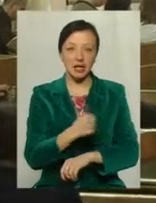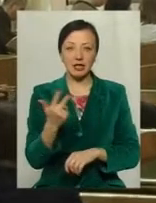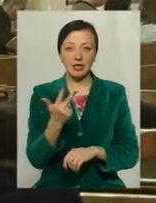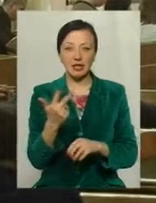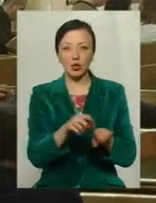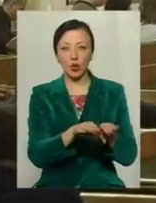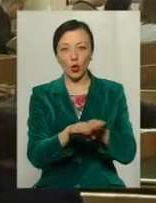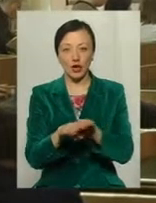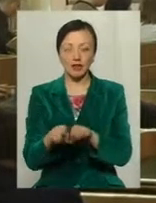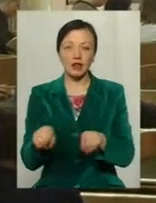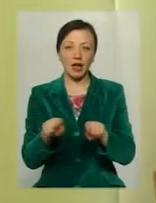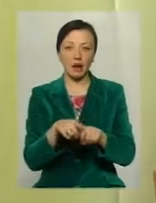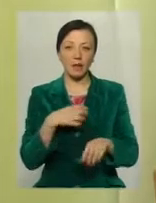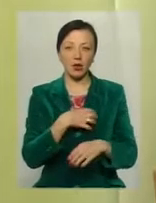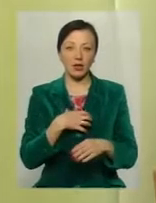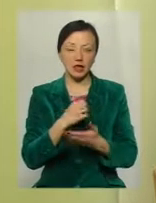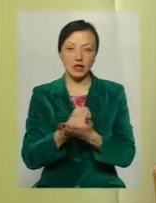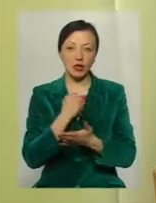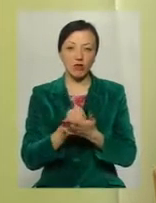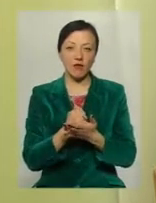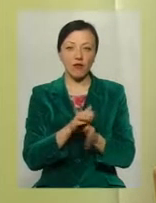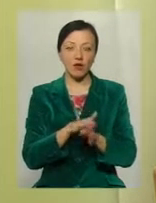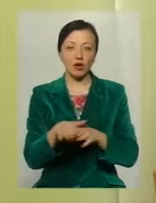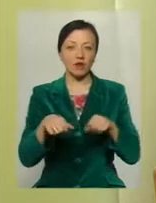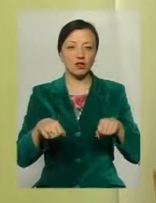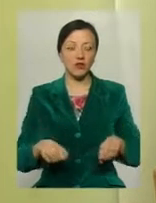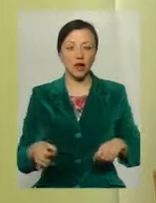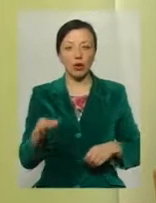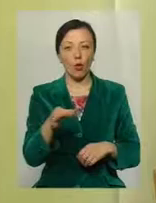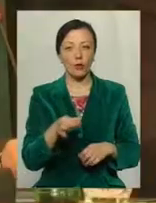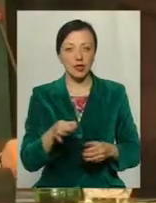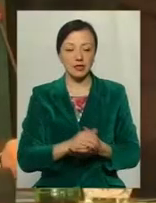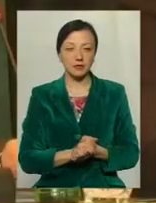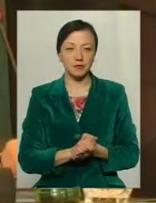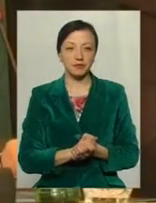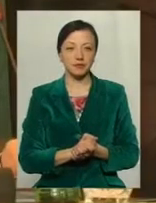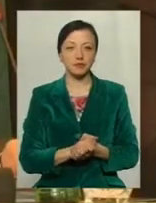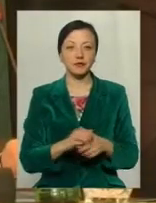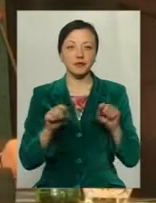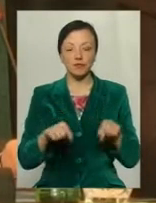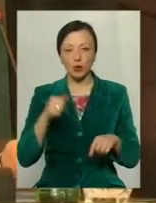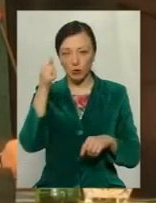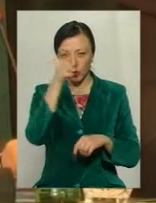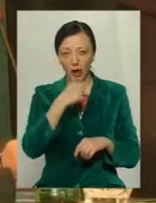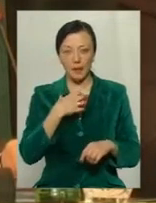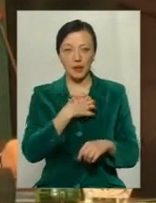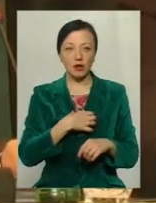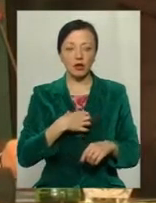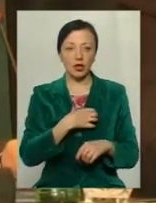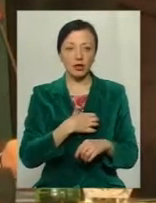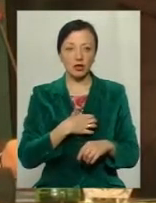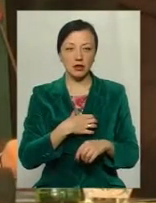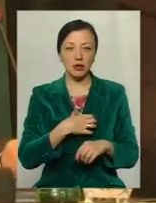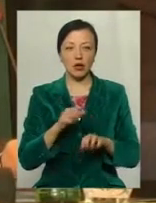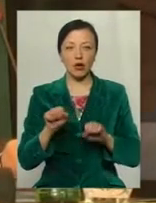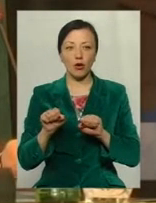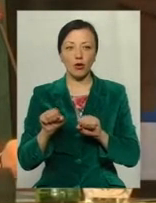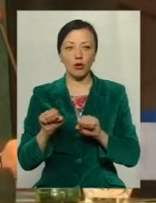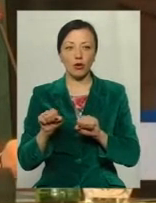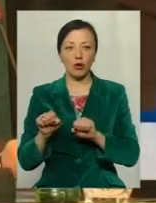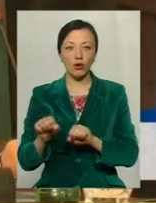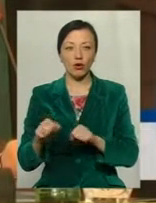Вагому частку фінансових потоків з обласної казни у 2017 році планується спрямувати на осучаснення та